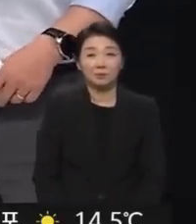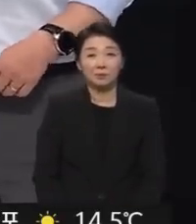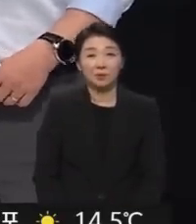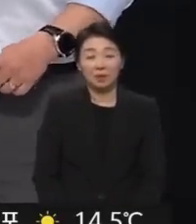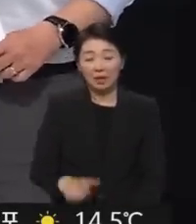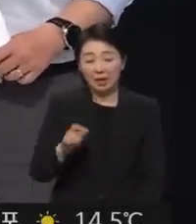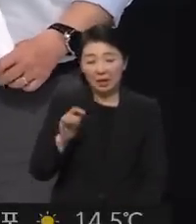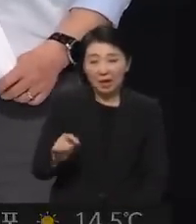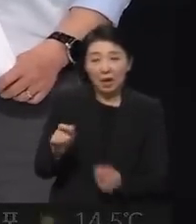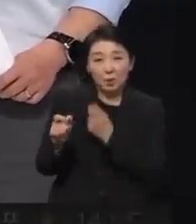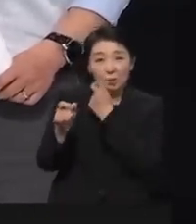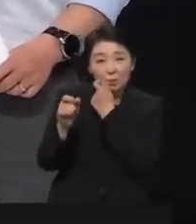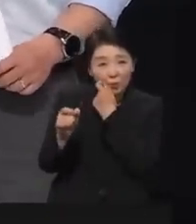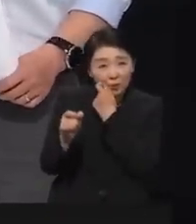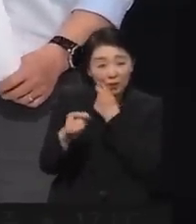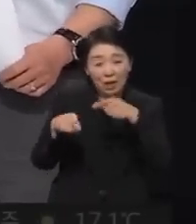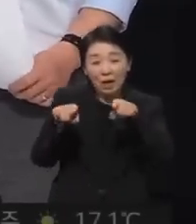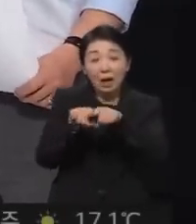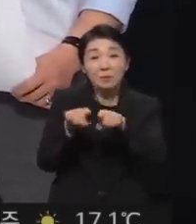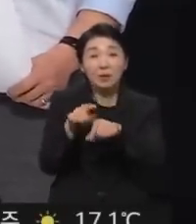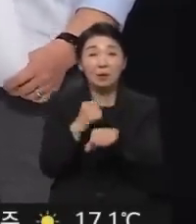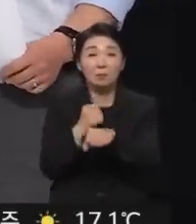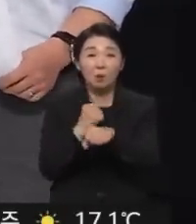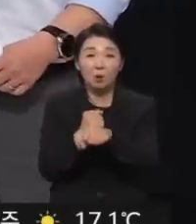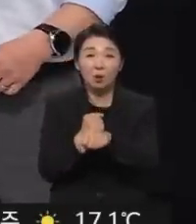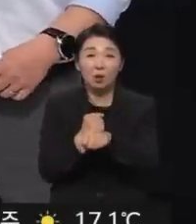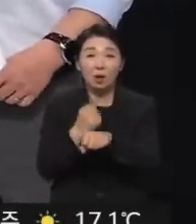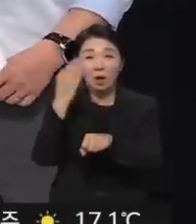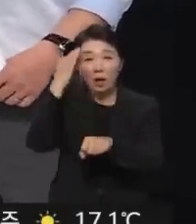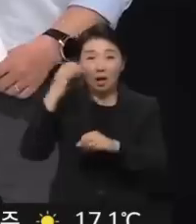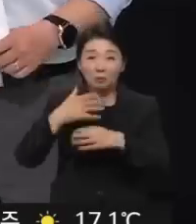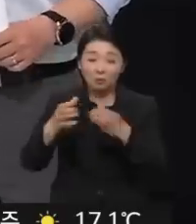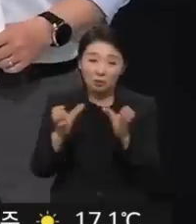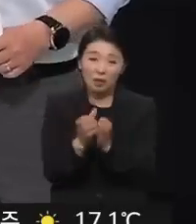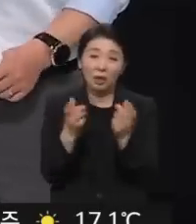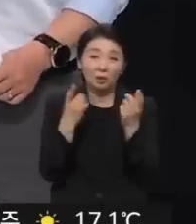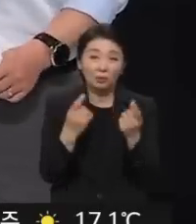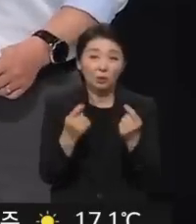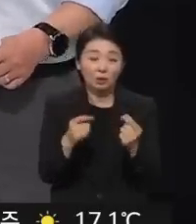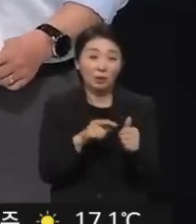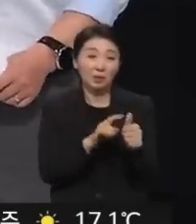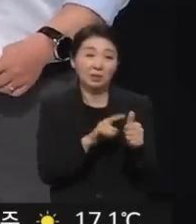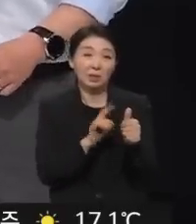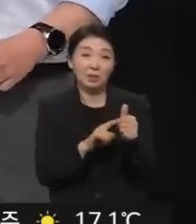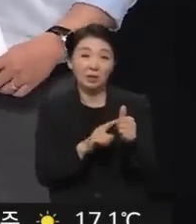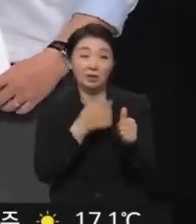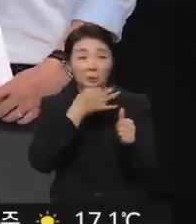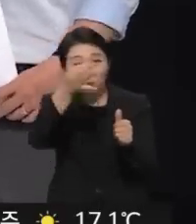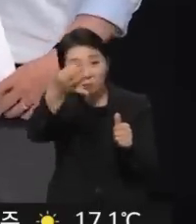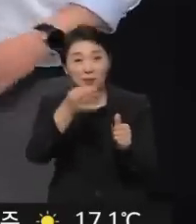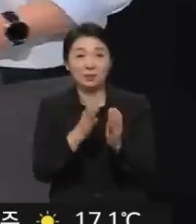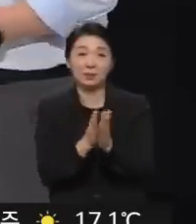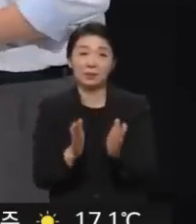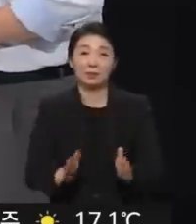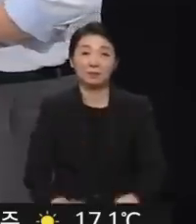보수 세력과의 헌임은 도로한국당의 상징과도 같죠. 이분까지 목소리를 내기